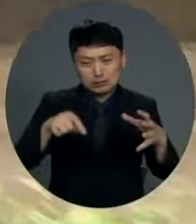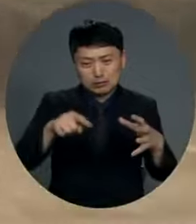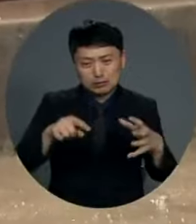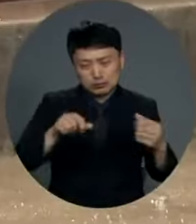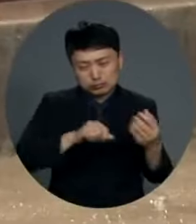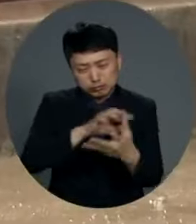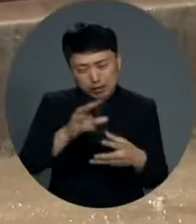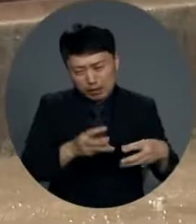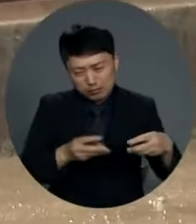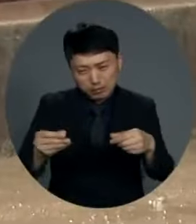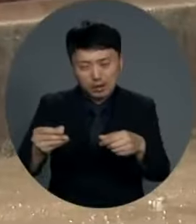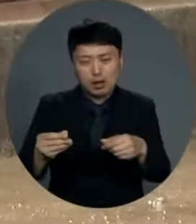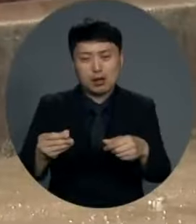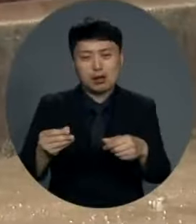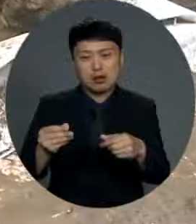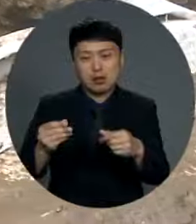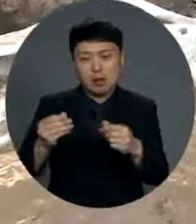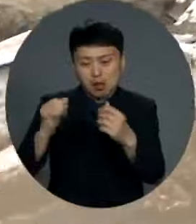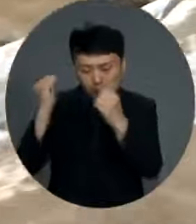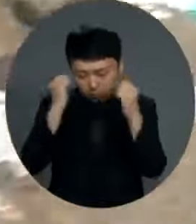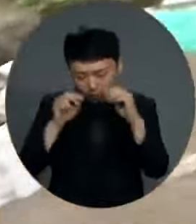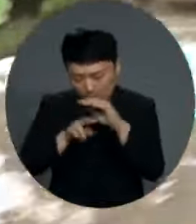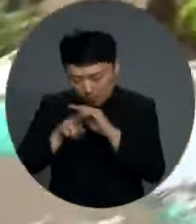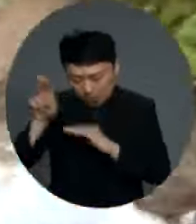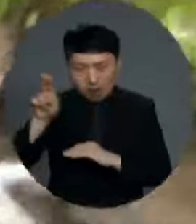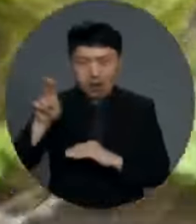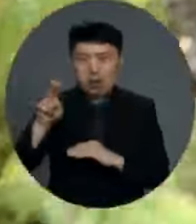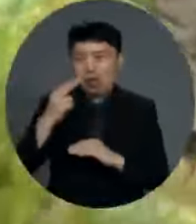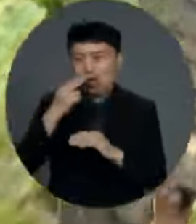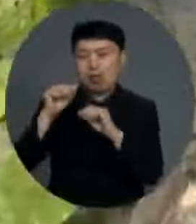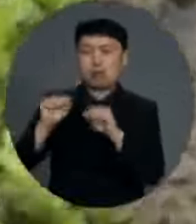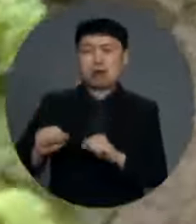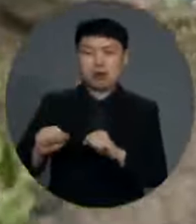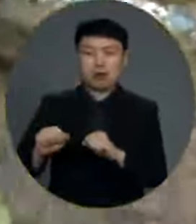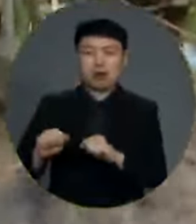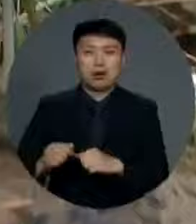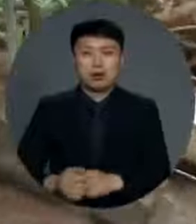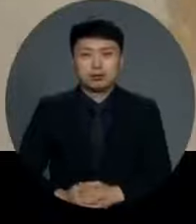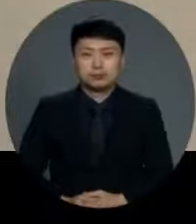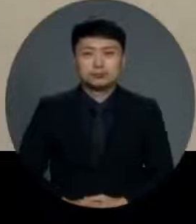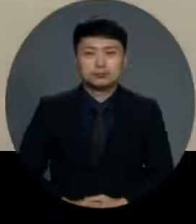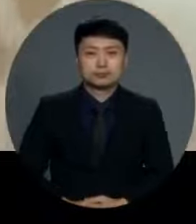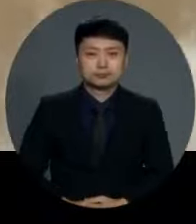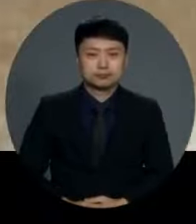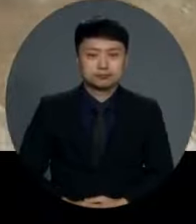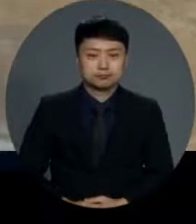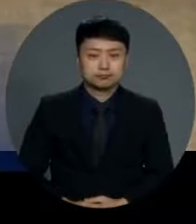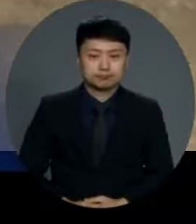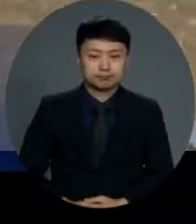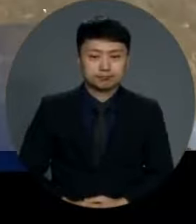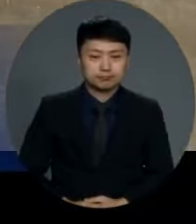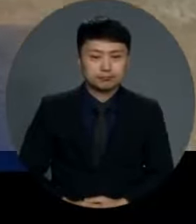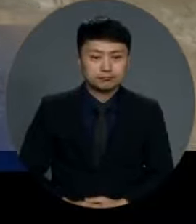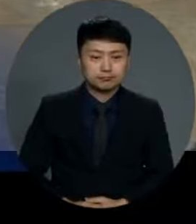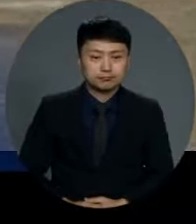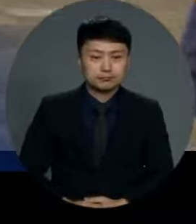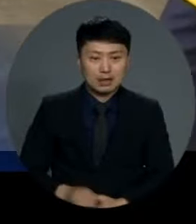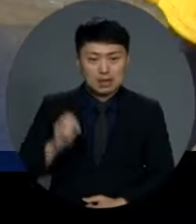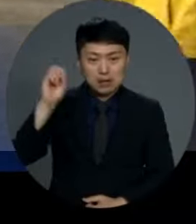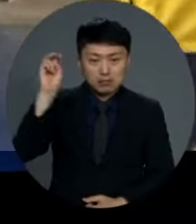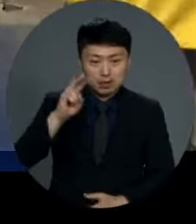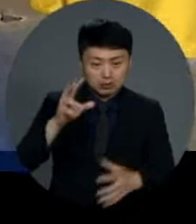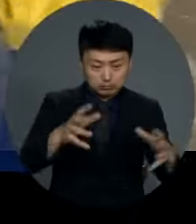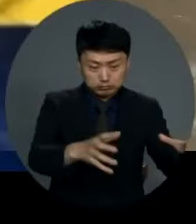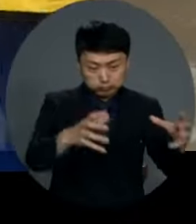됐지만 뒷산으로 급히 몸을 피한 덕에 그나마 빠져나올 수 있었습니다. 그 학중에 뭐 단지하고 하나